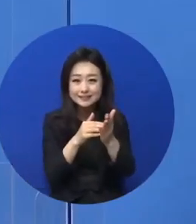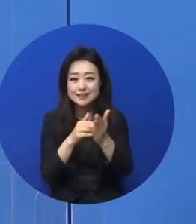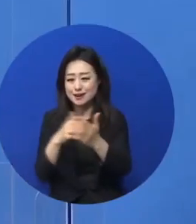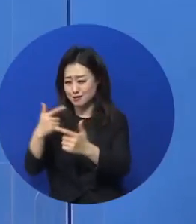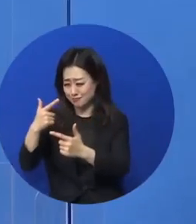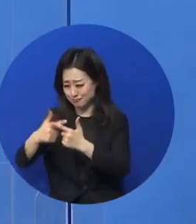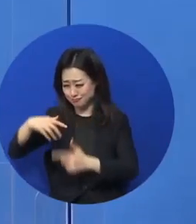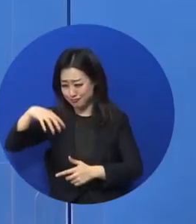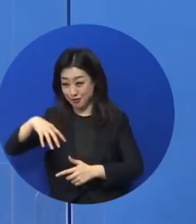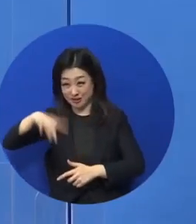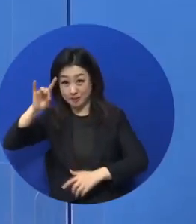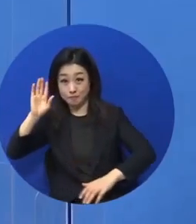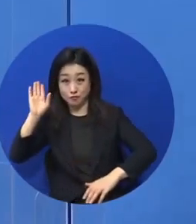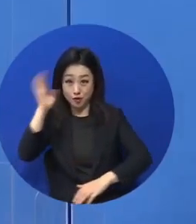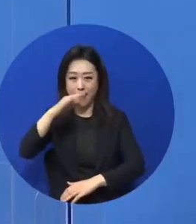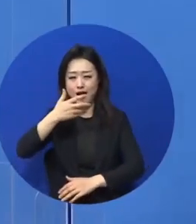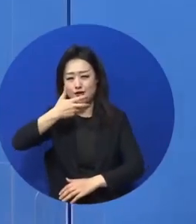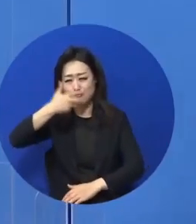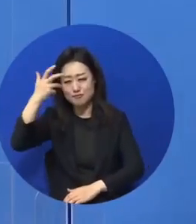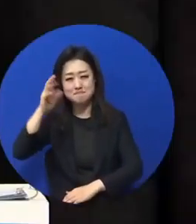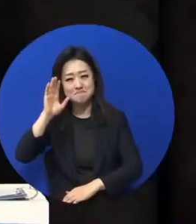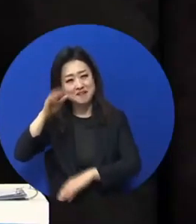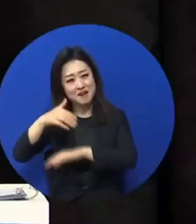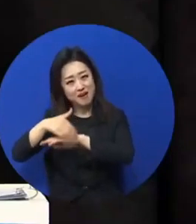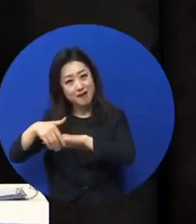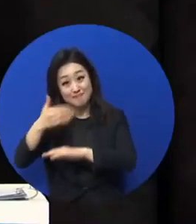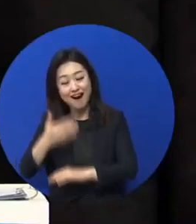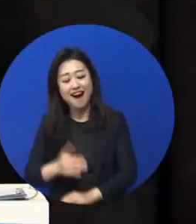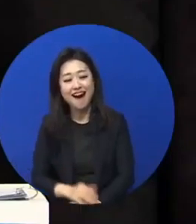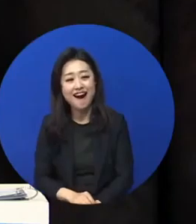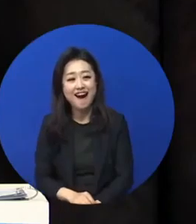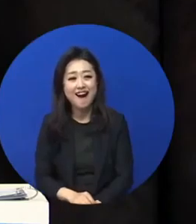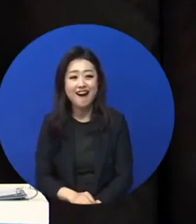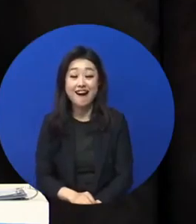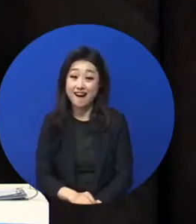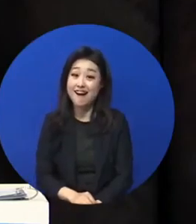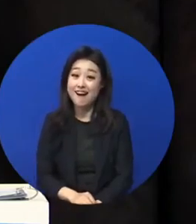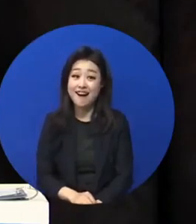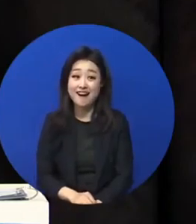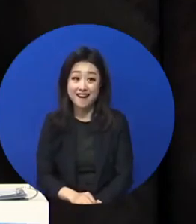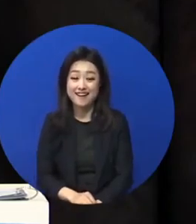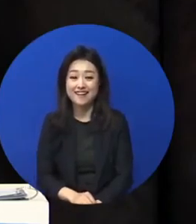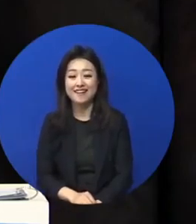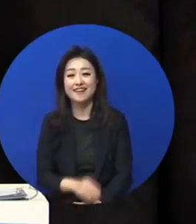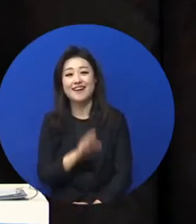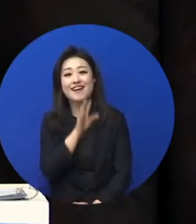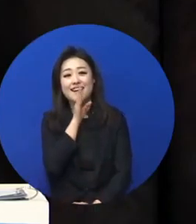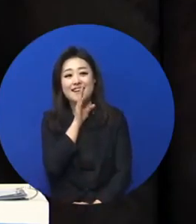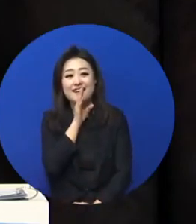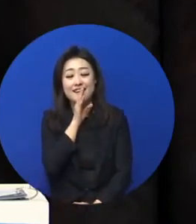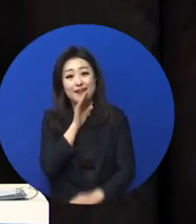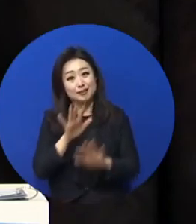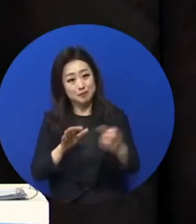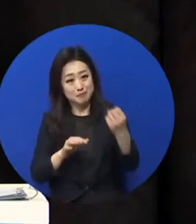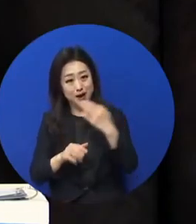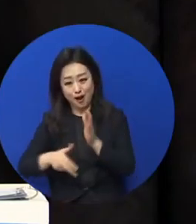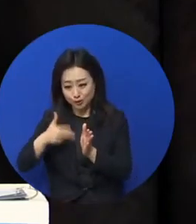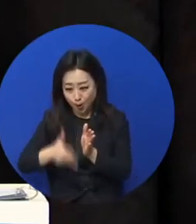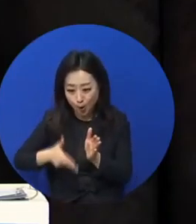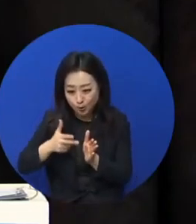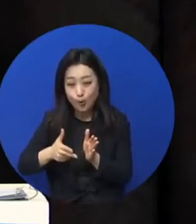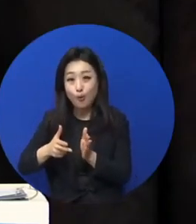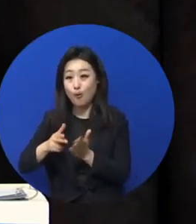미래를 충분히 설계할 수 있다고 생각을 합니다. 네. 뭐 우리 그 사회 발전사를 보면 이제 점선 면 이론이 있는데 지금 얘기 들어보니까 철도,